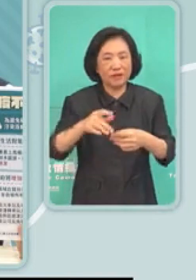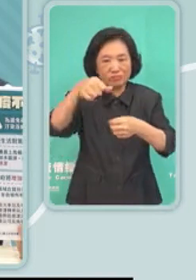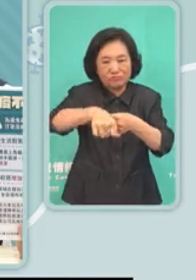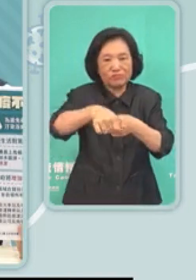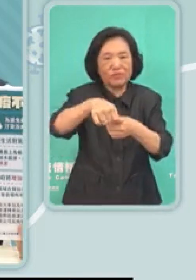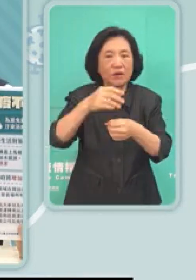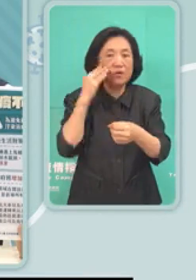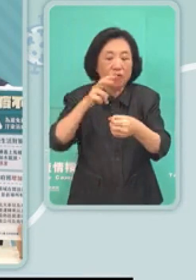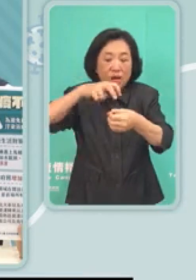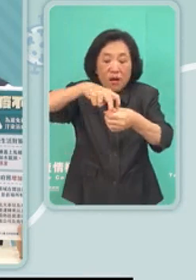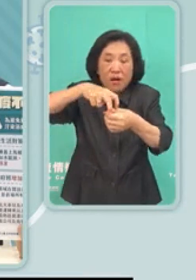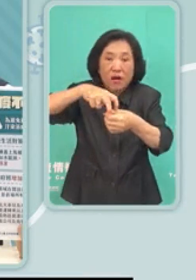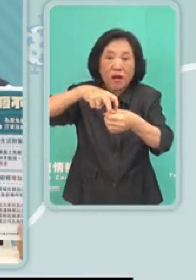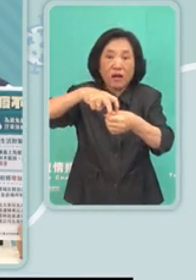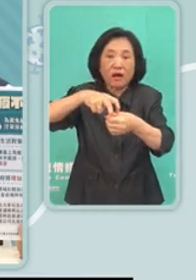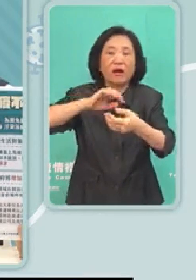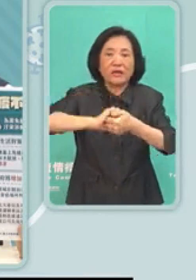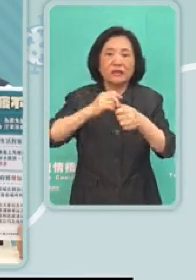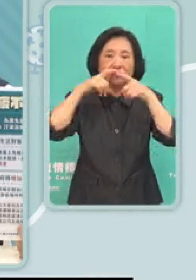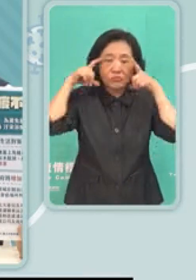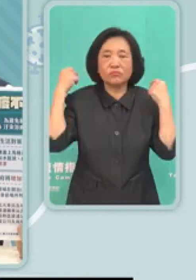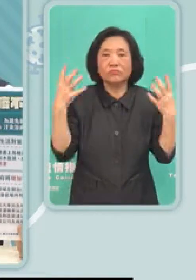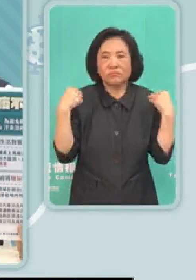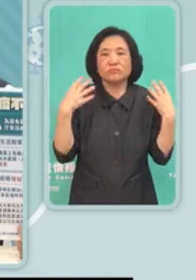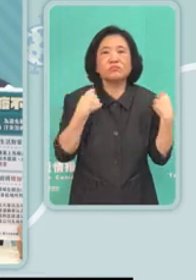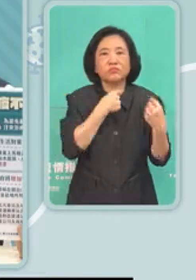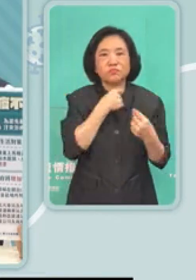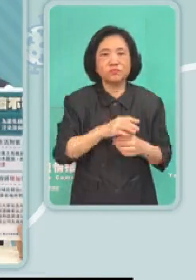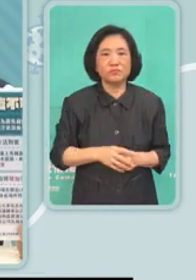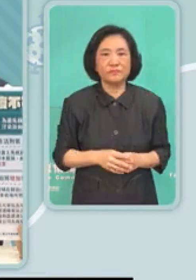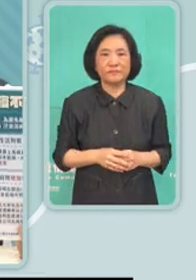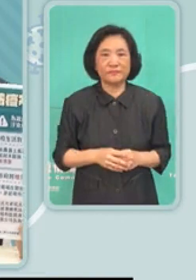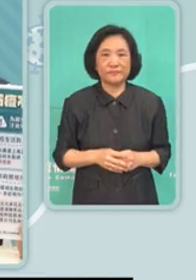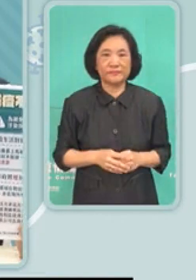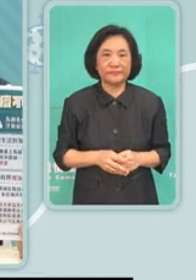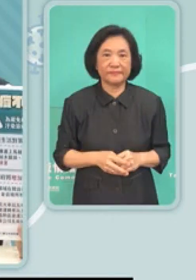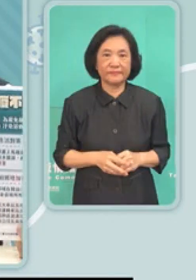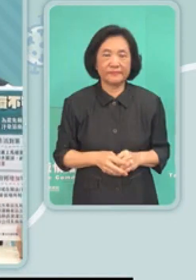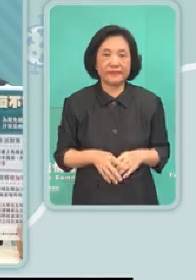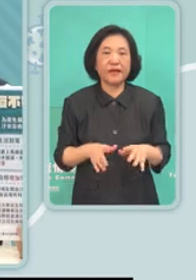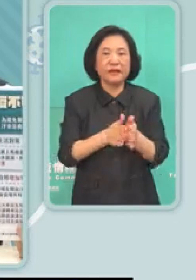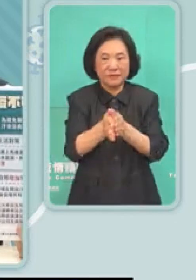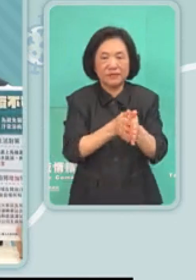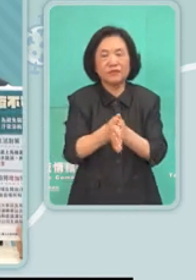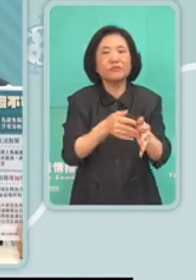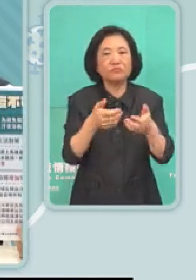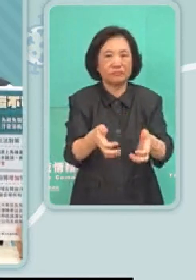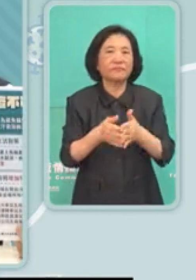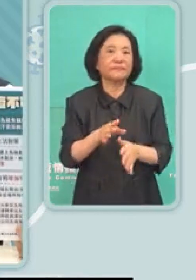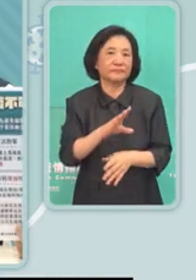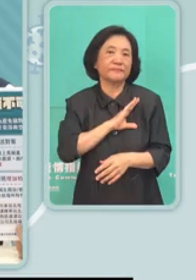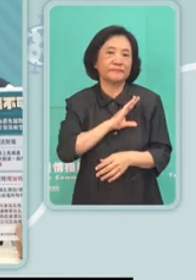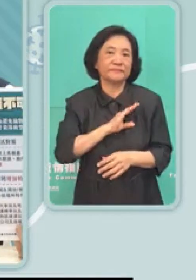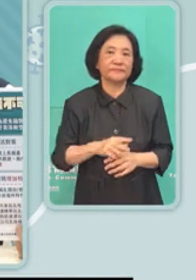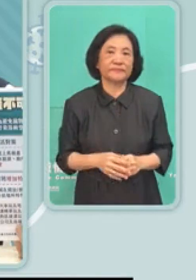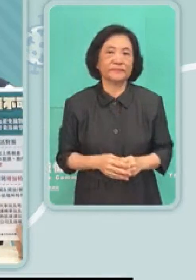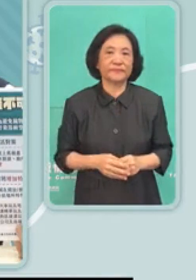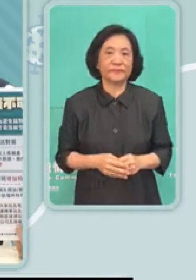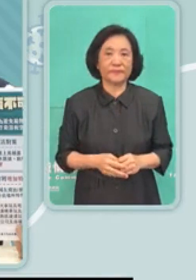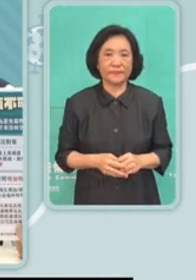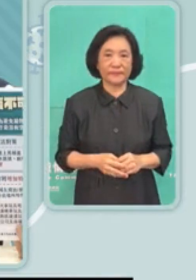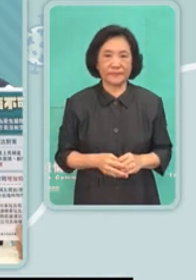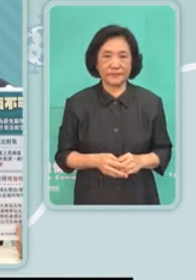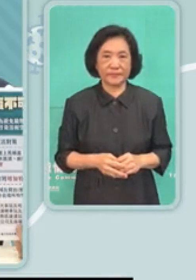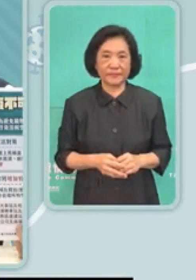如果是蹲式的人那更要把口罩戴好，不管怎么样洗手还是很重要，不过也因为这样你知